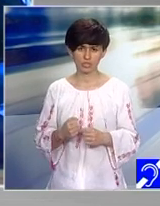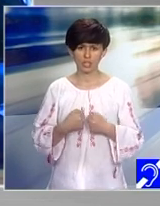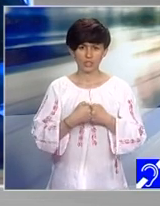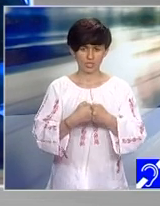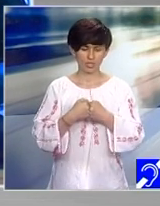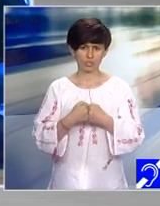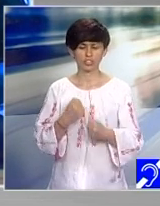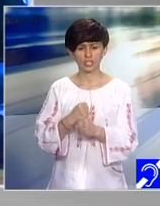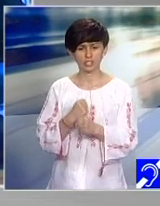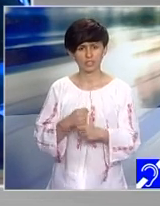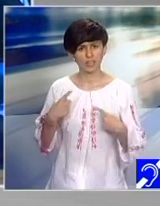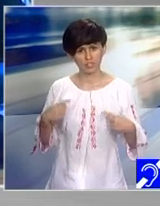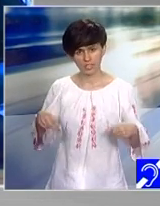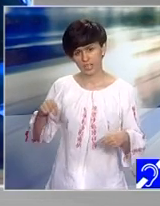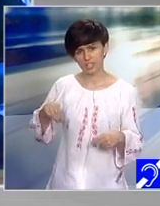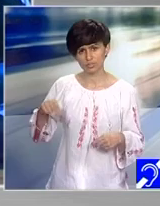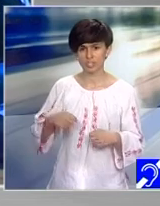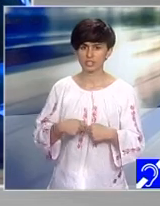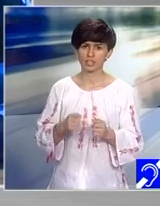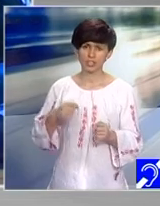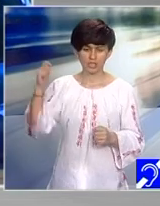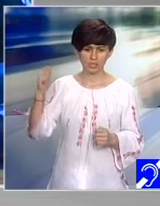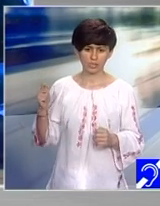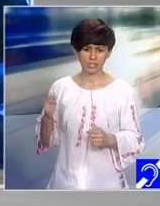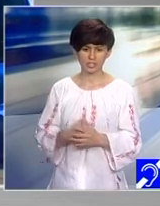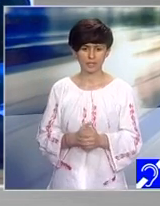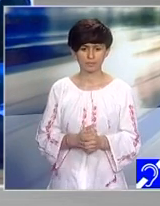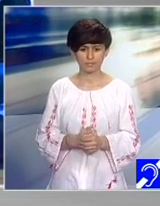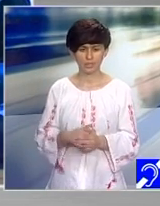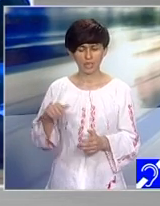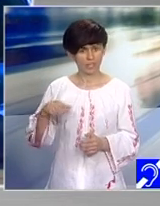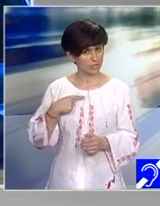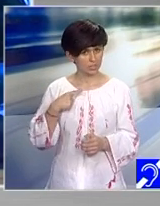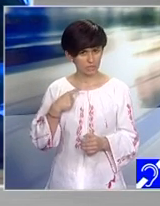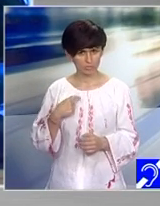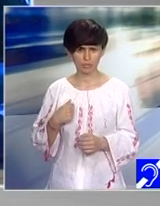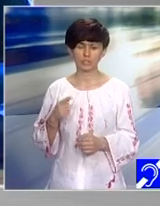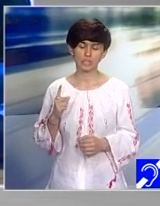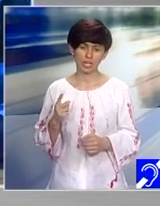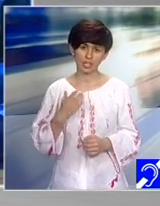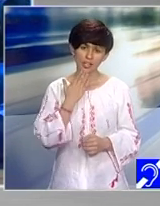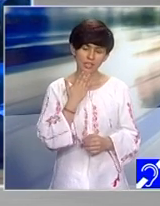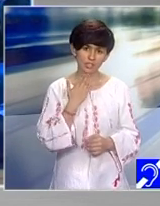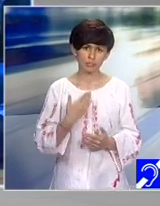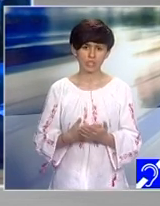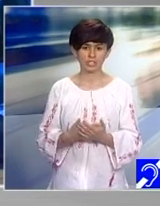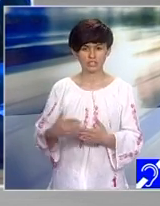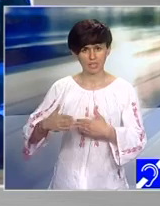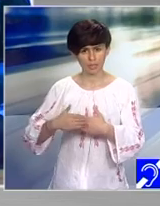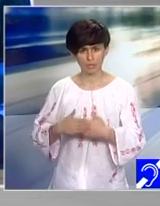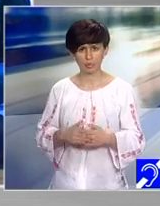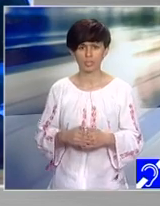în fiecare dintre județele Ardealului și, de fapt, din toată țara. Cam astea ar fi și trebuie să zic, din păcate, pentru că se apropie perioada concediilor pentru